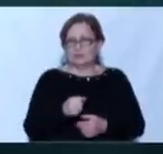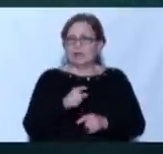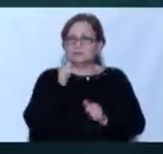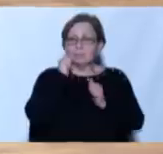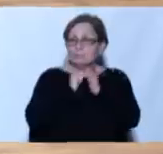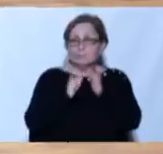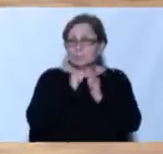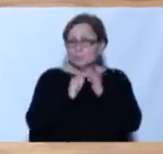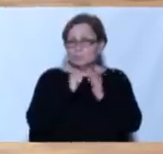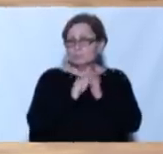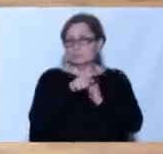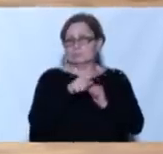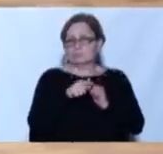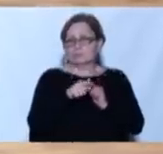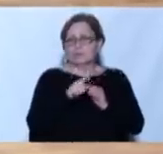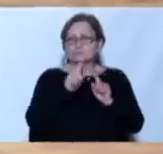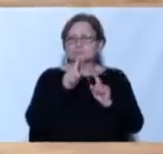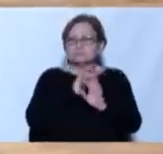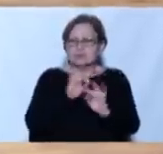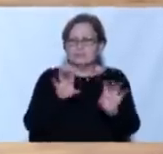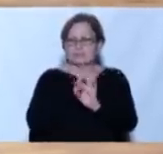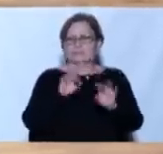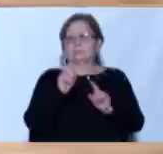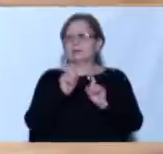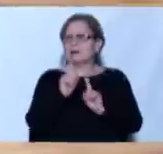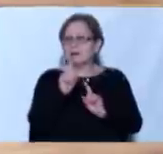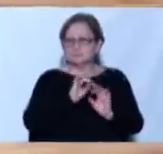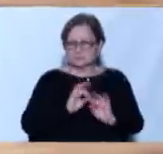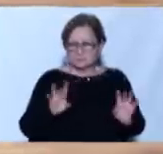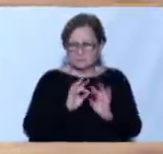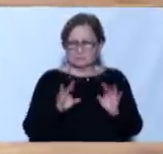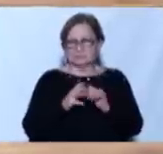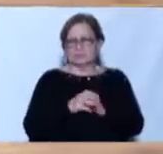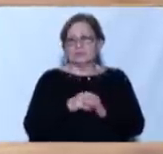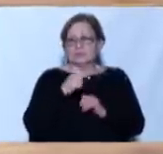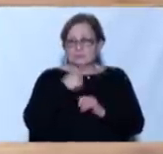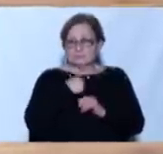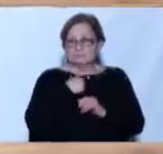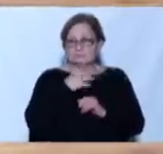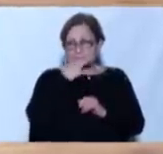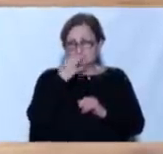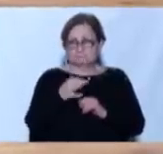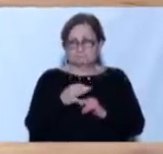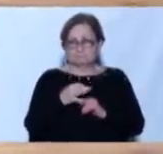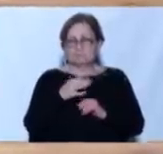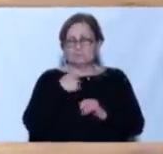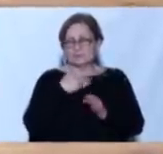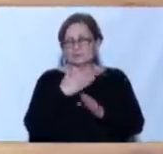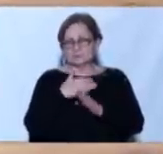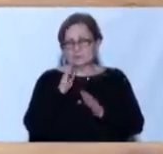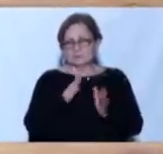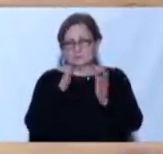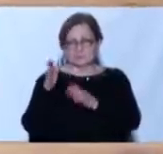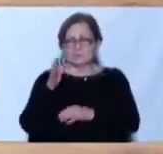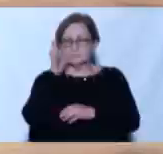თანუწყვეტლივ რაღაცას, რაღაცის მოყოლას თვლის. რა არის ეს რაღაცა თავიდანვე, რო ვთქვა, ჩვენ ამაზე დავუთმობთ და